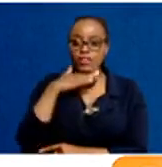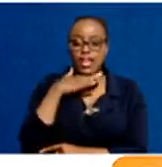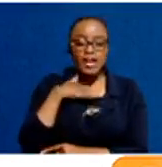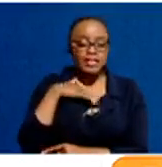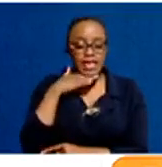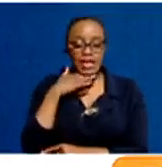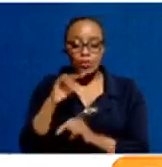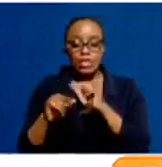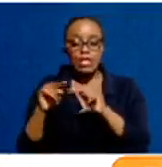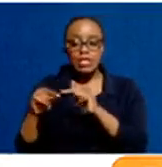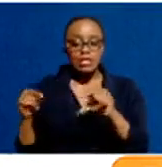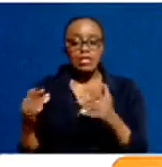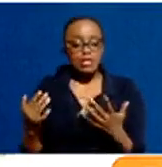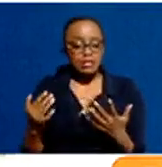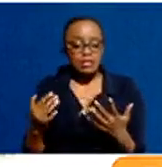kuku.